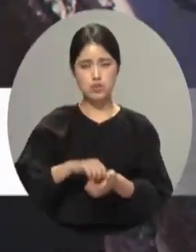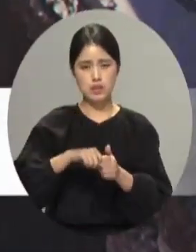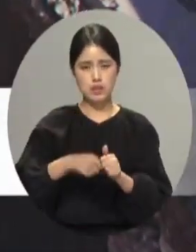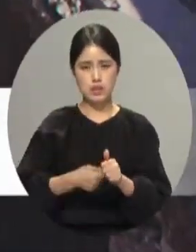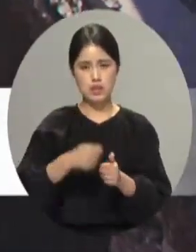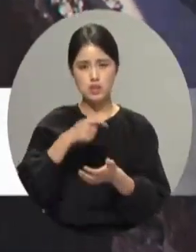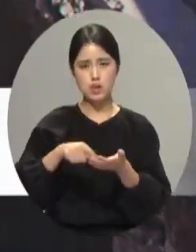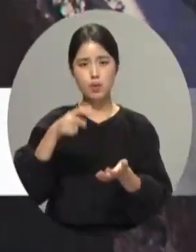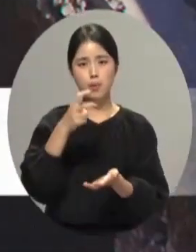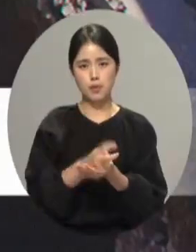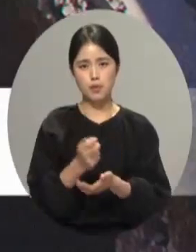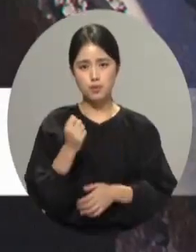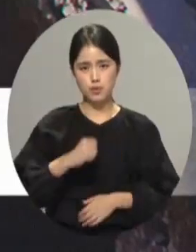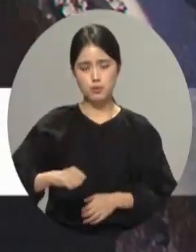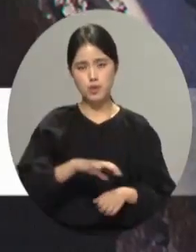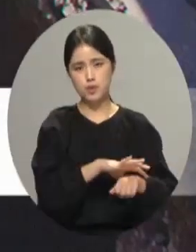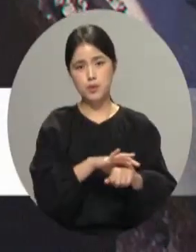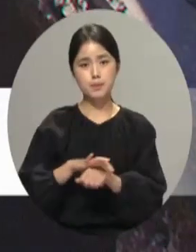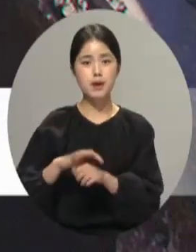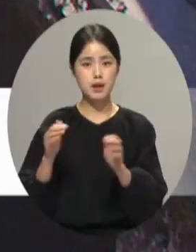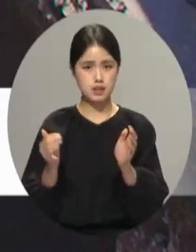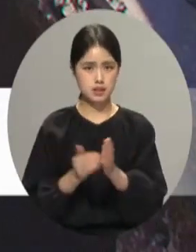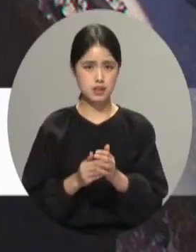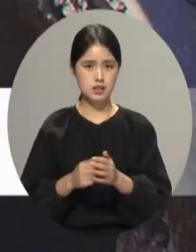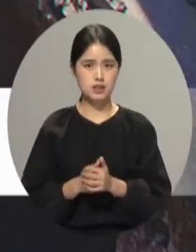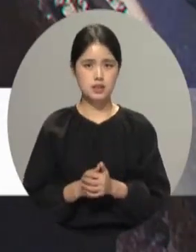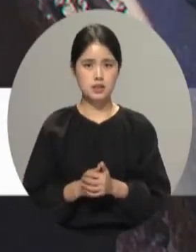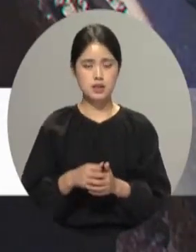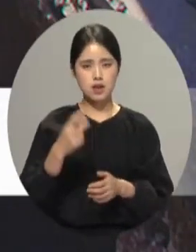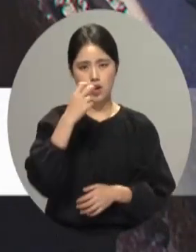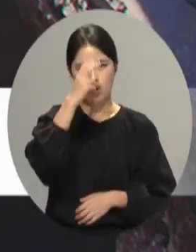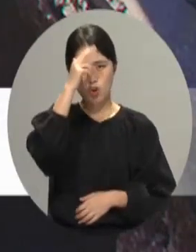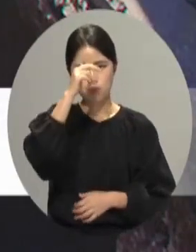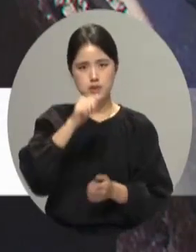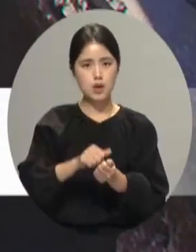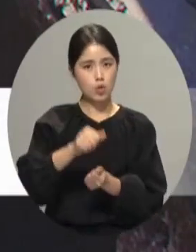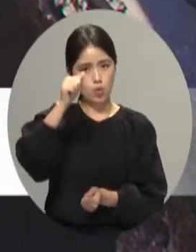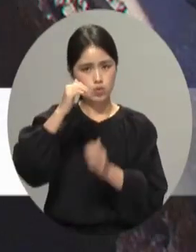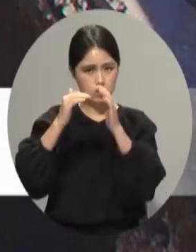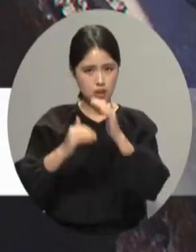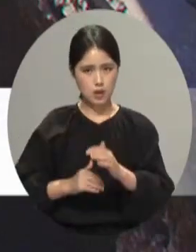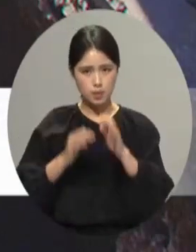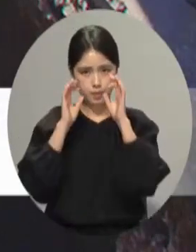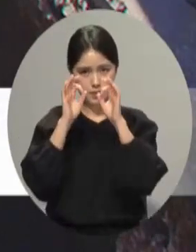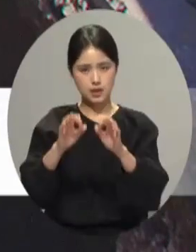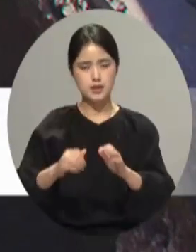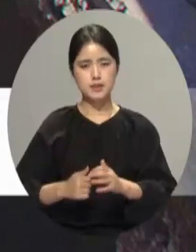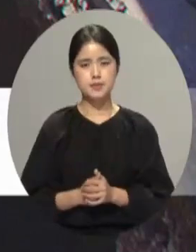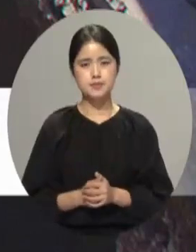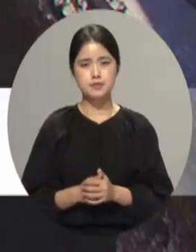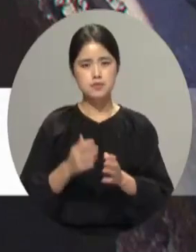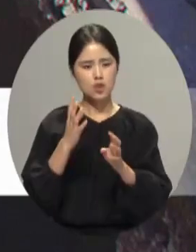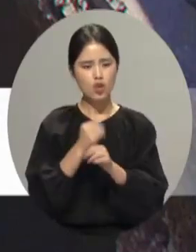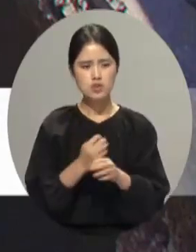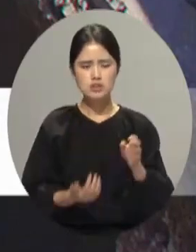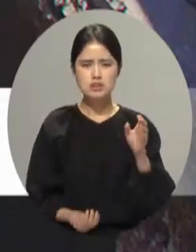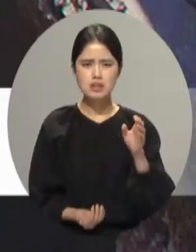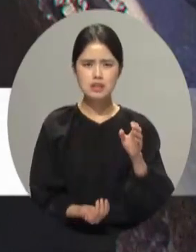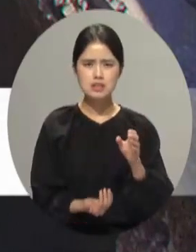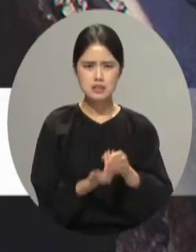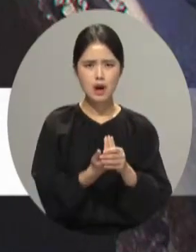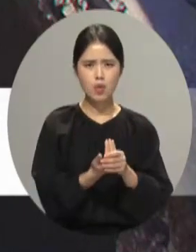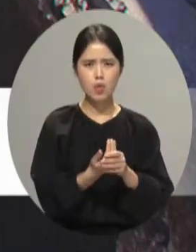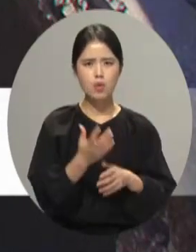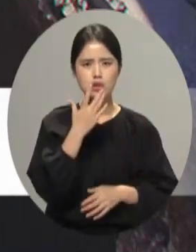위반으로 기소됐다는 소식 전해드렸는데요. 저희가 검찰 공소장을 살펴봤습니다. 언제 사고가 나도 이상하지